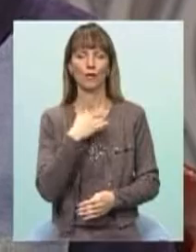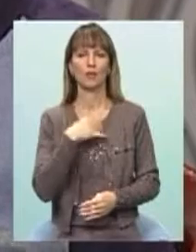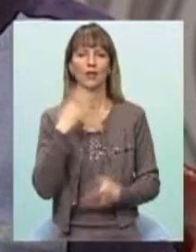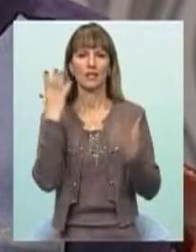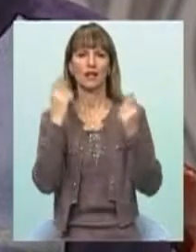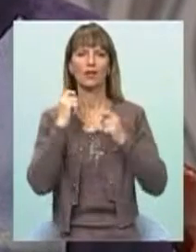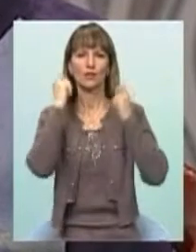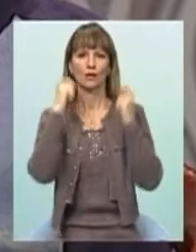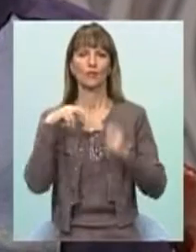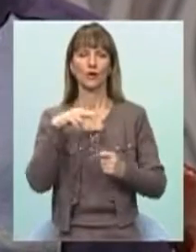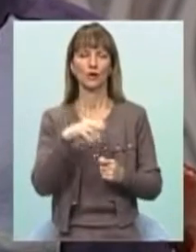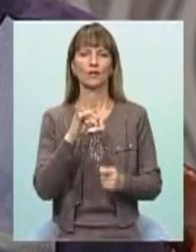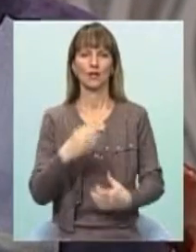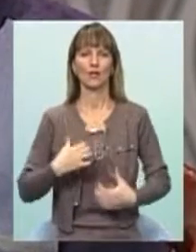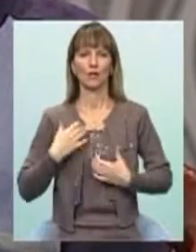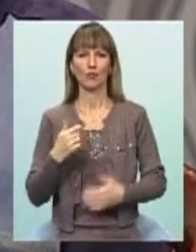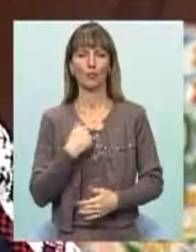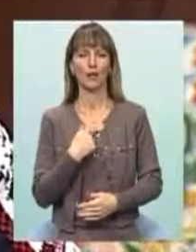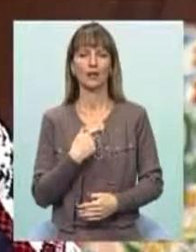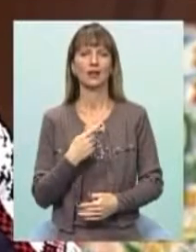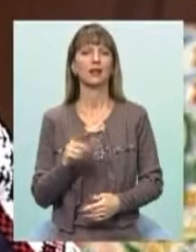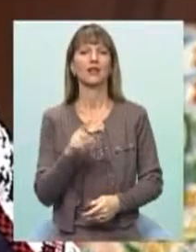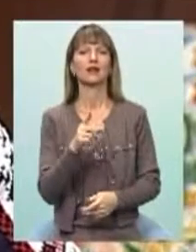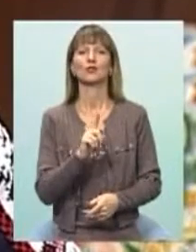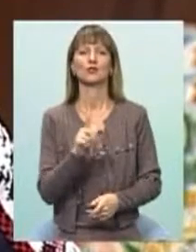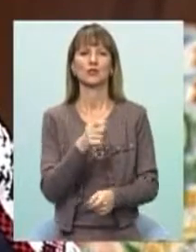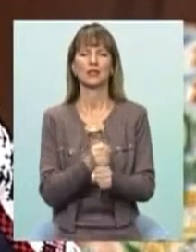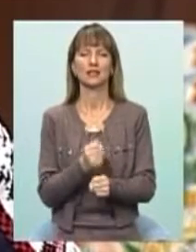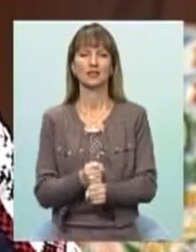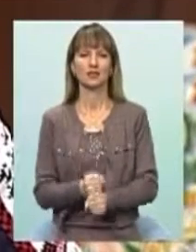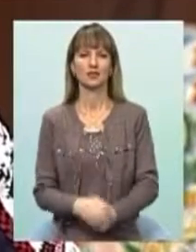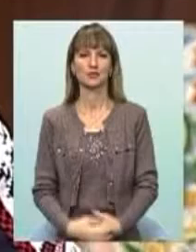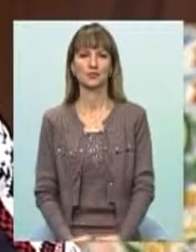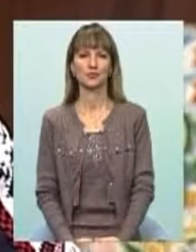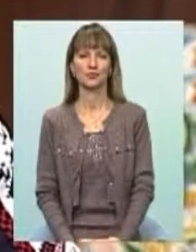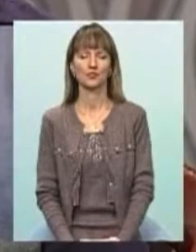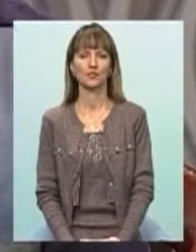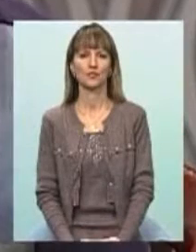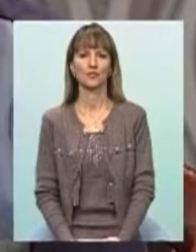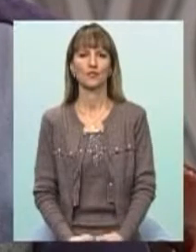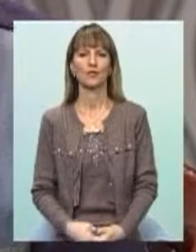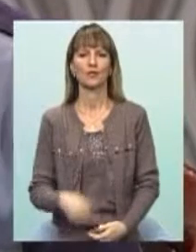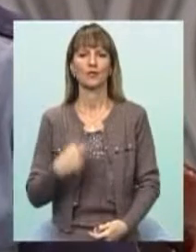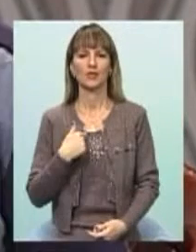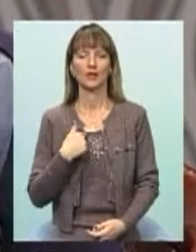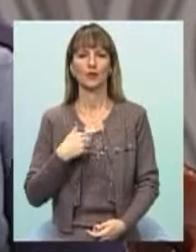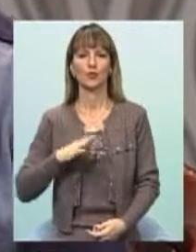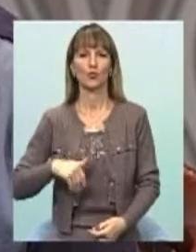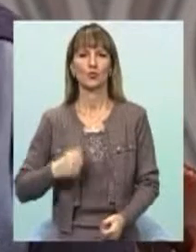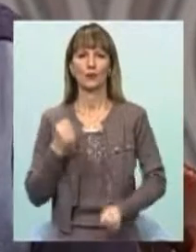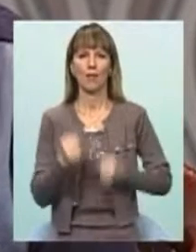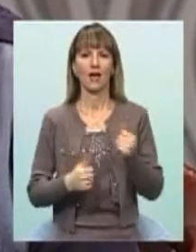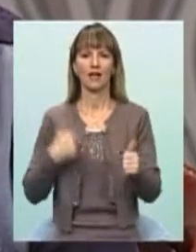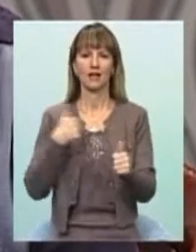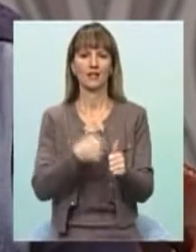народження, прийшов та налякав мене. І як ти відреагував на його? жарт. Я, звісно, потім ганявся за